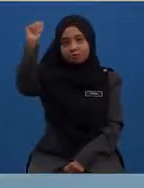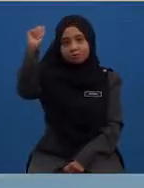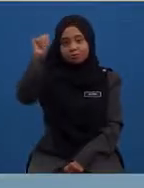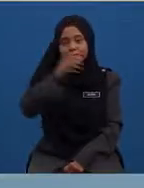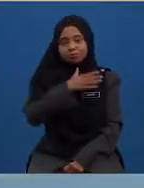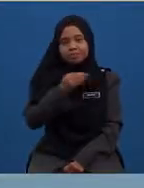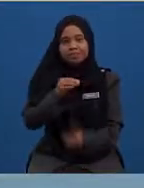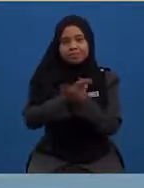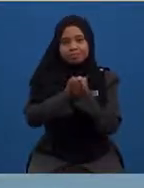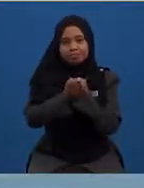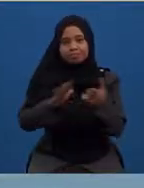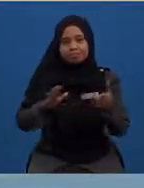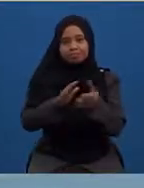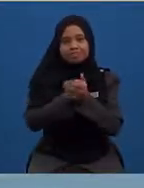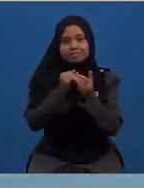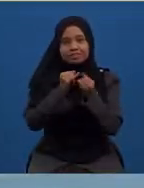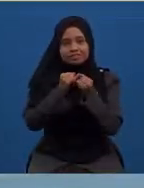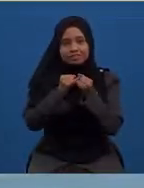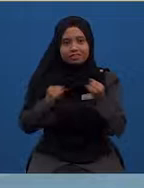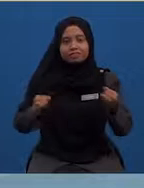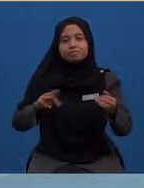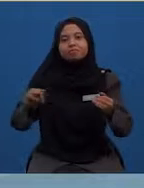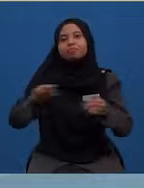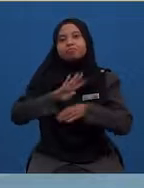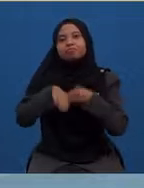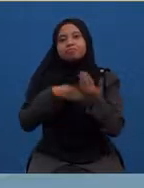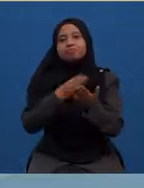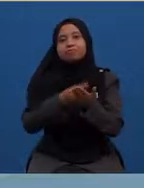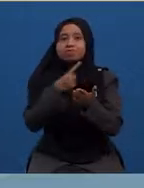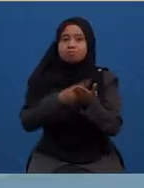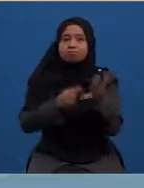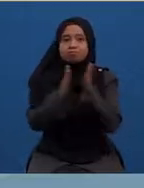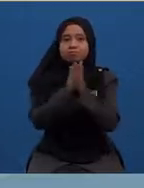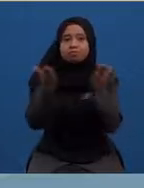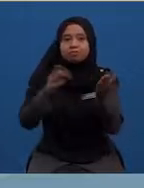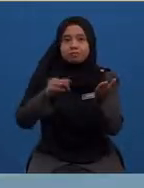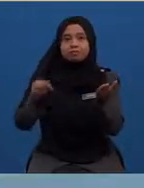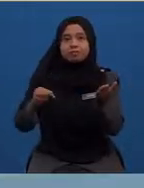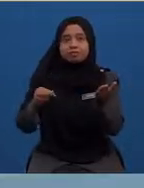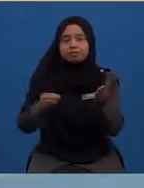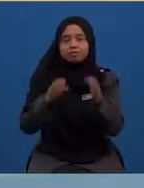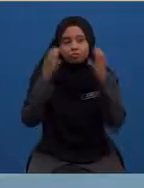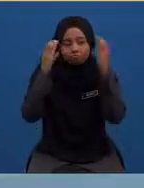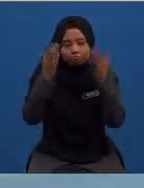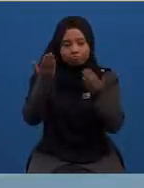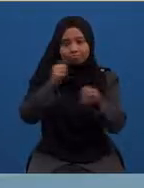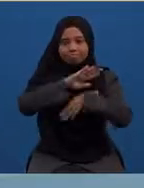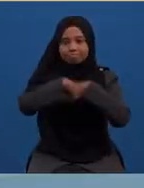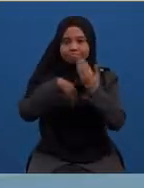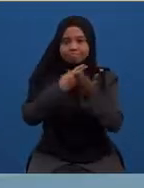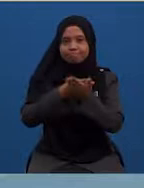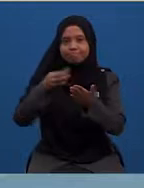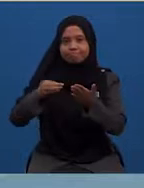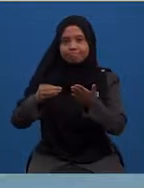Assalamualaikum dan salam sejahtera murid sekalian. Apa khabar anda di luar sana? Cikgu harap anda